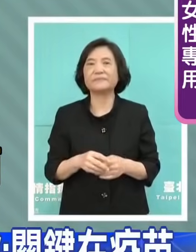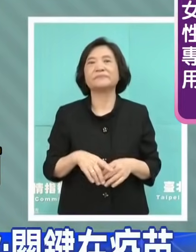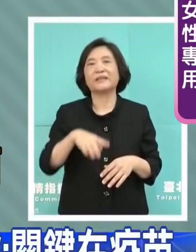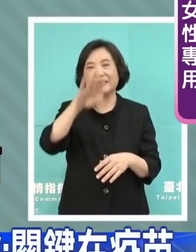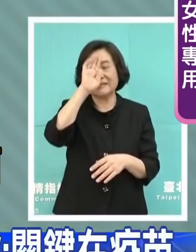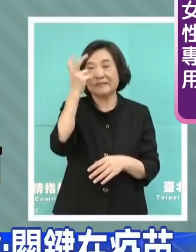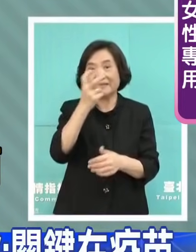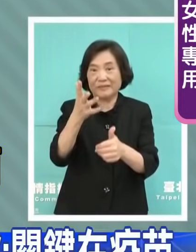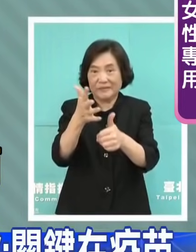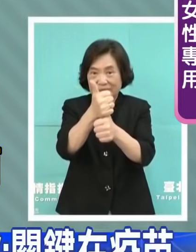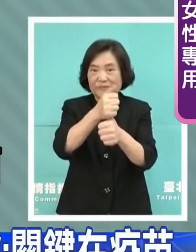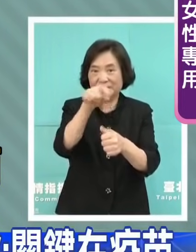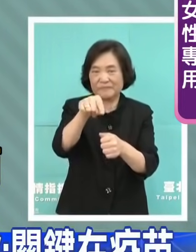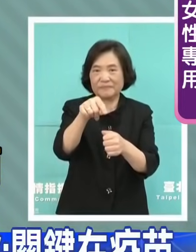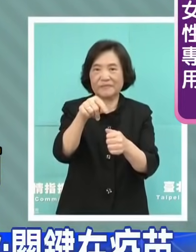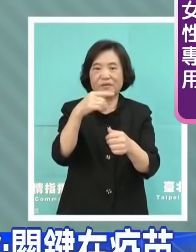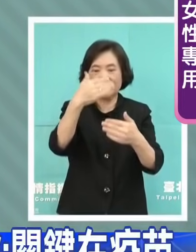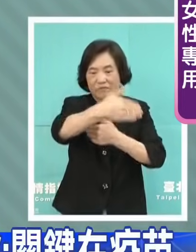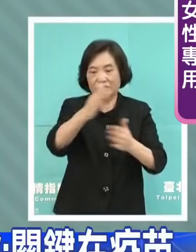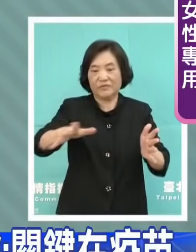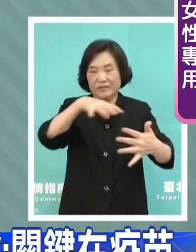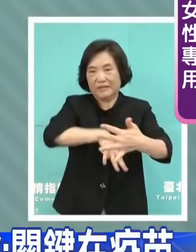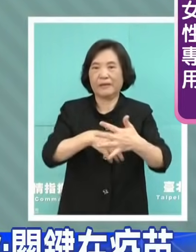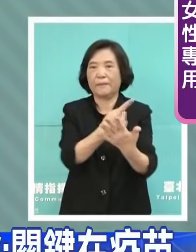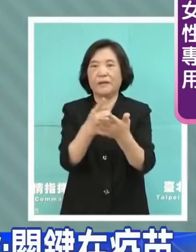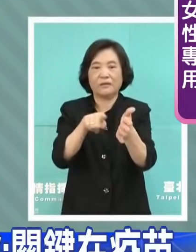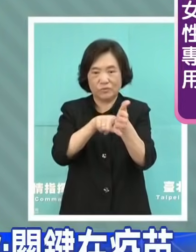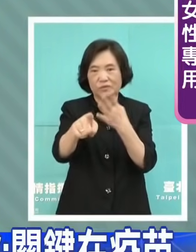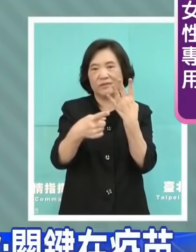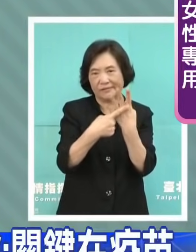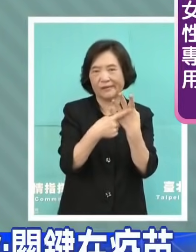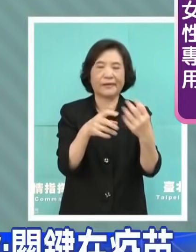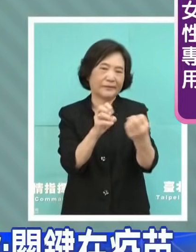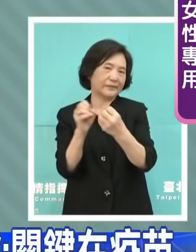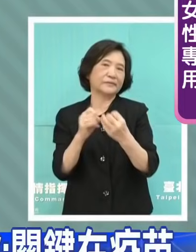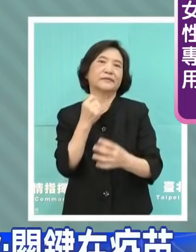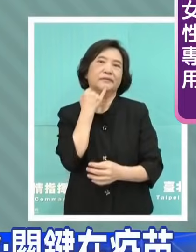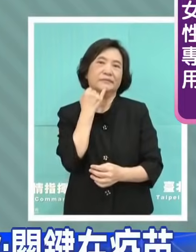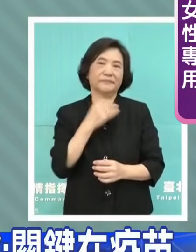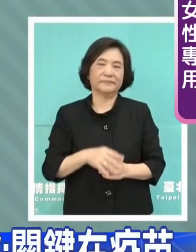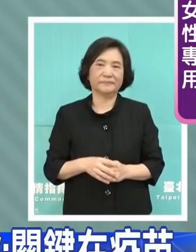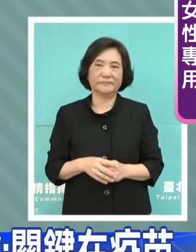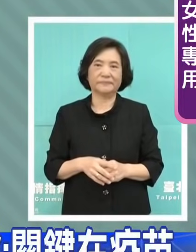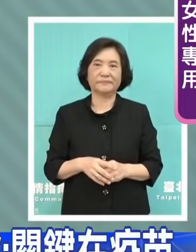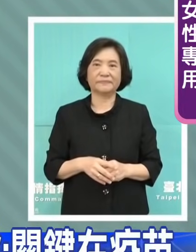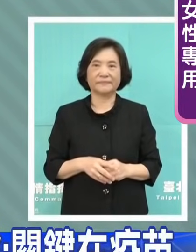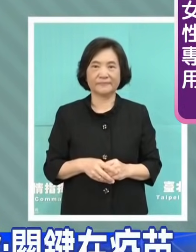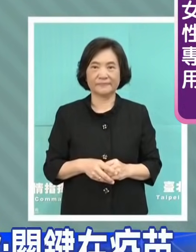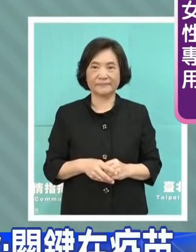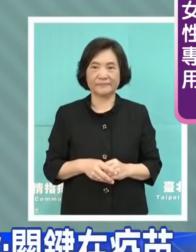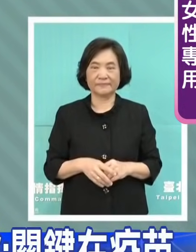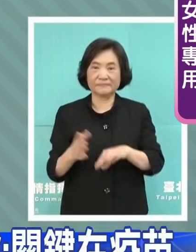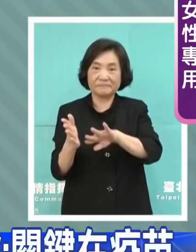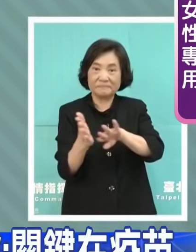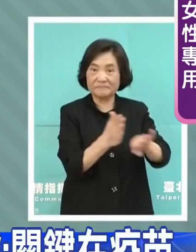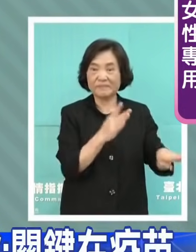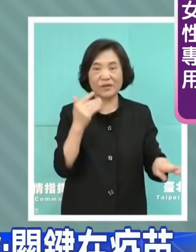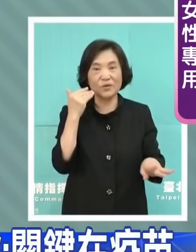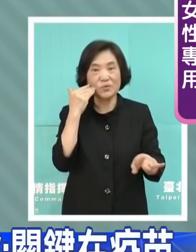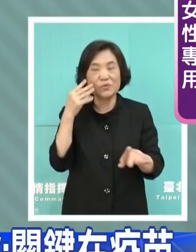我们如果在房间里面大家都是专业人士嘛，大家我们就专业处理。那至于说我